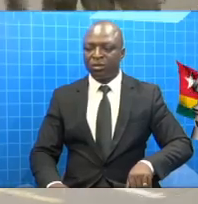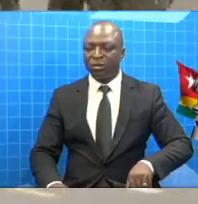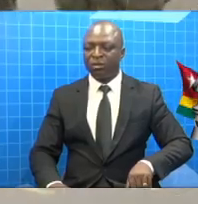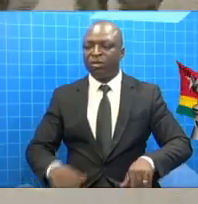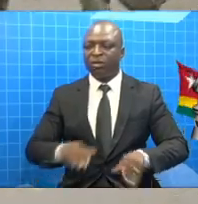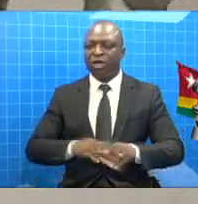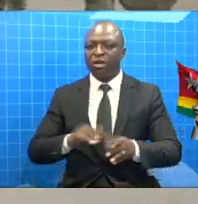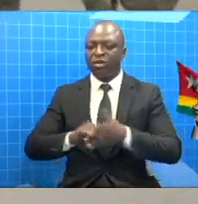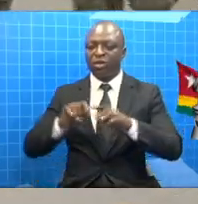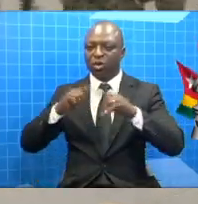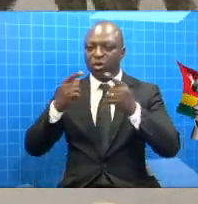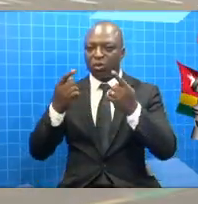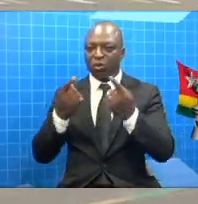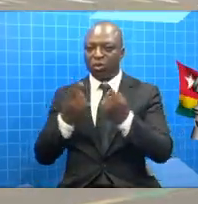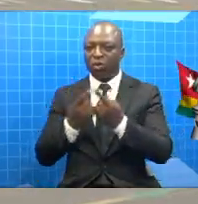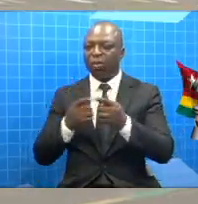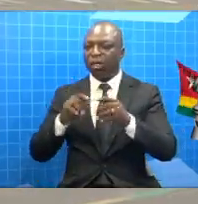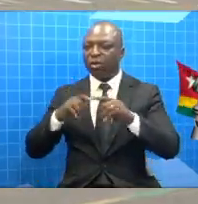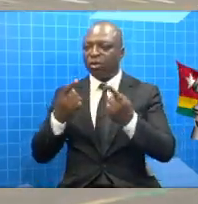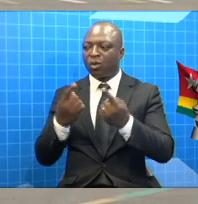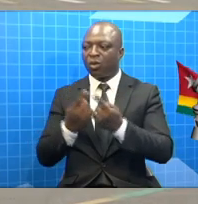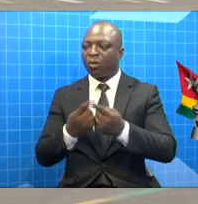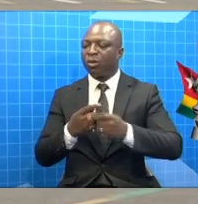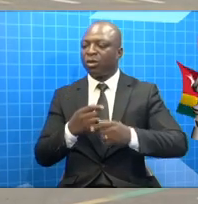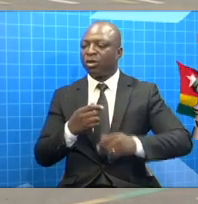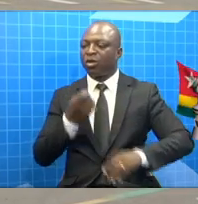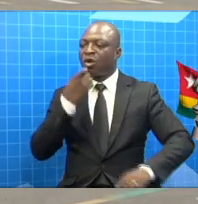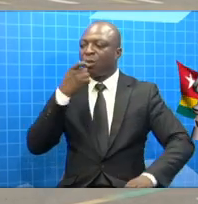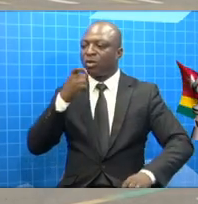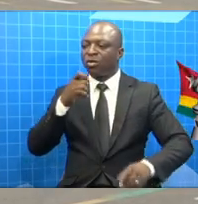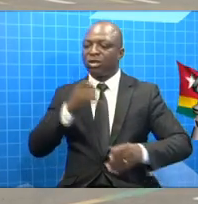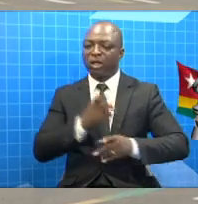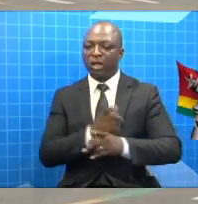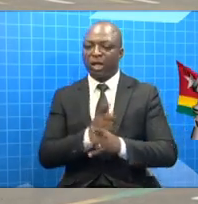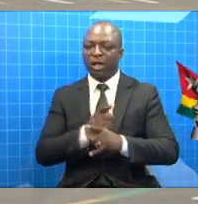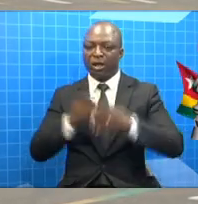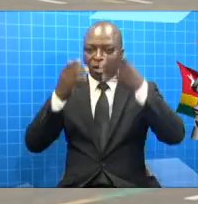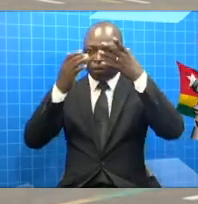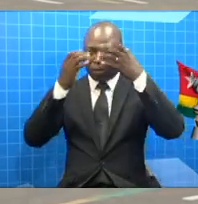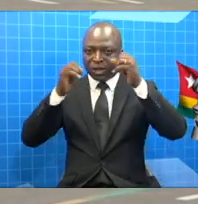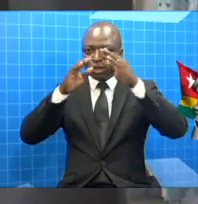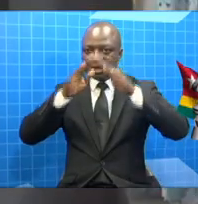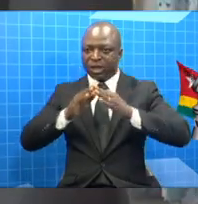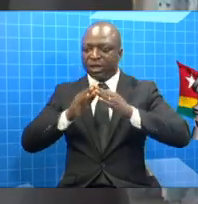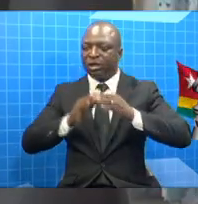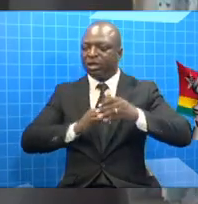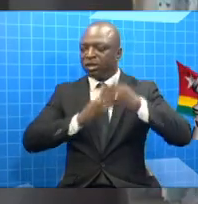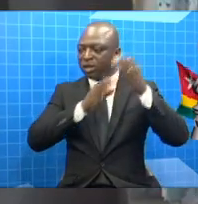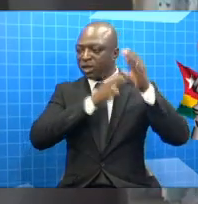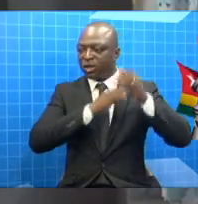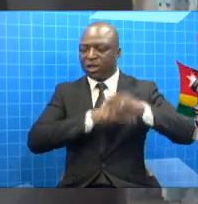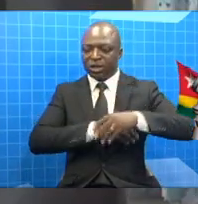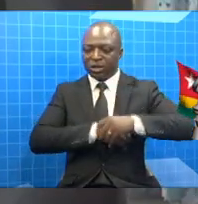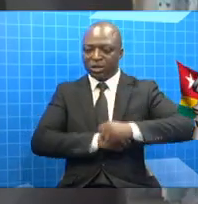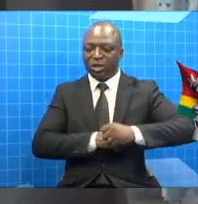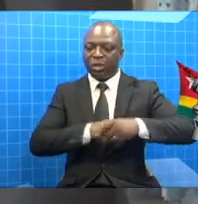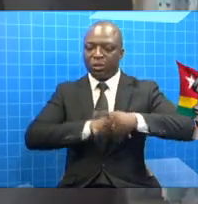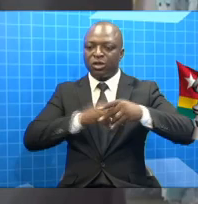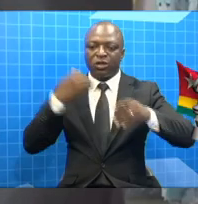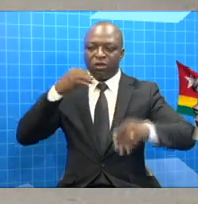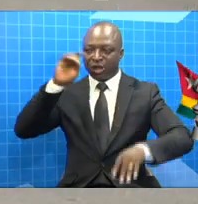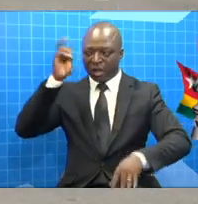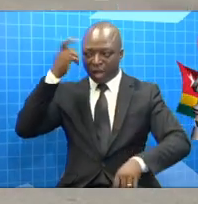Dans la foulée, le régiment commando de la garde présidentielle chargé de la sécurité et de la protection du chef de